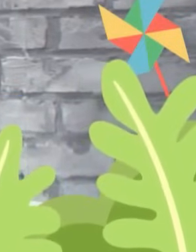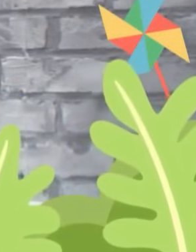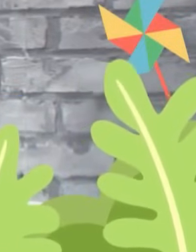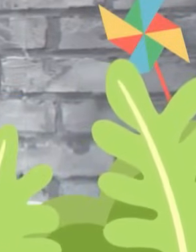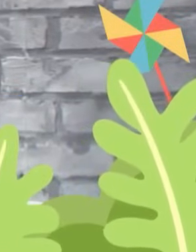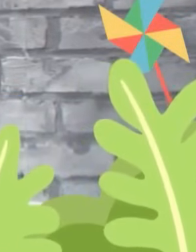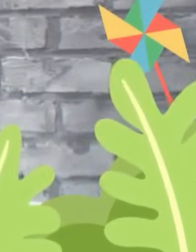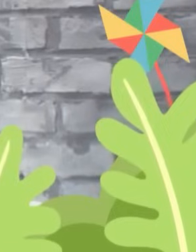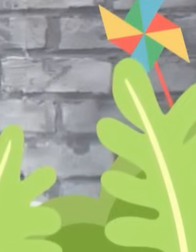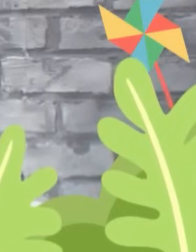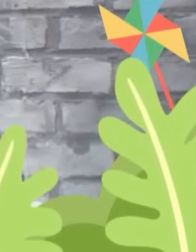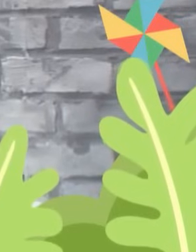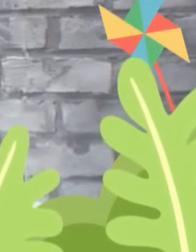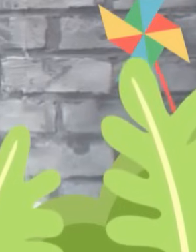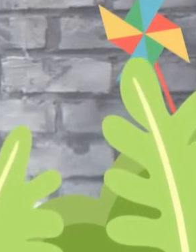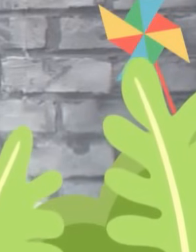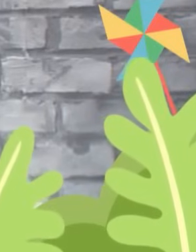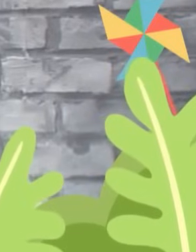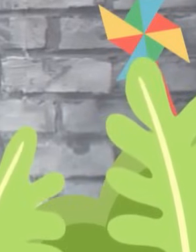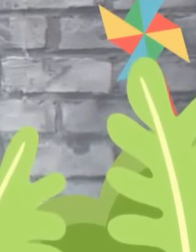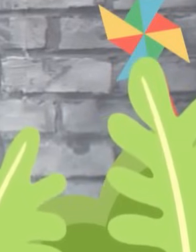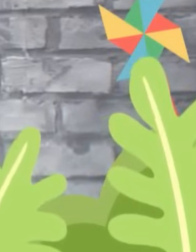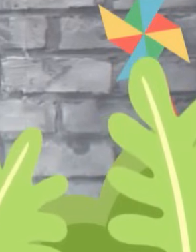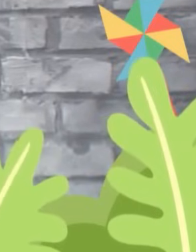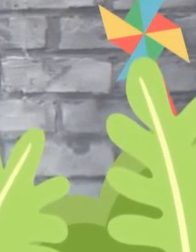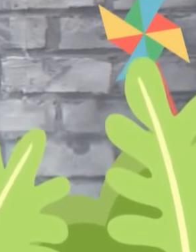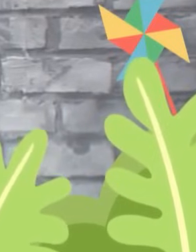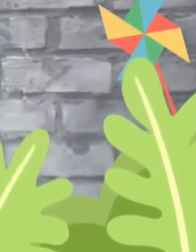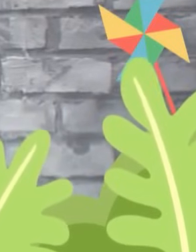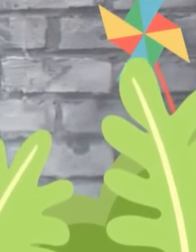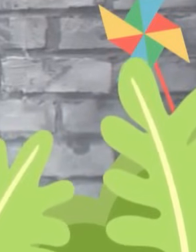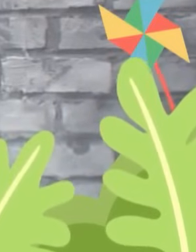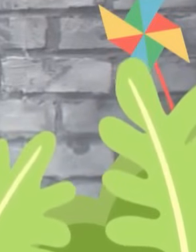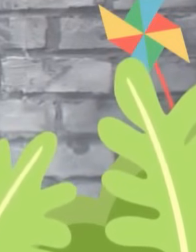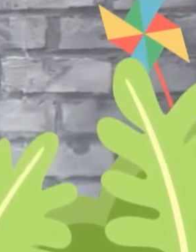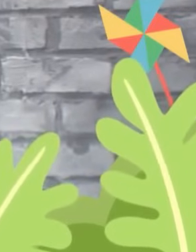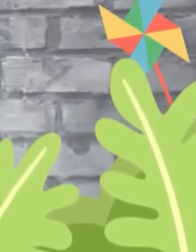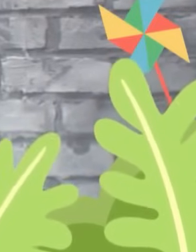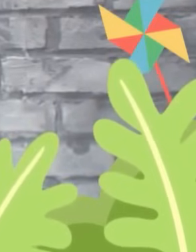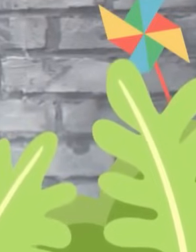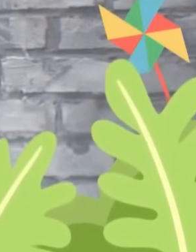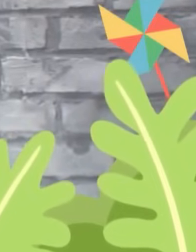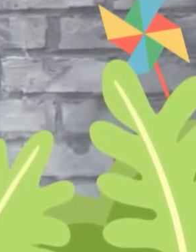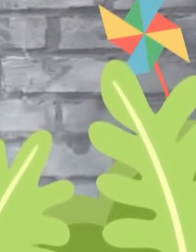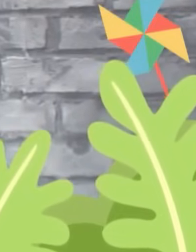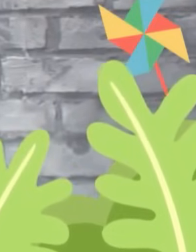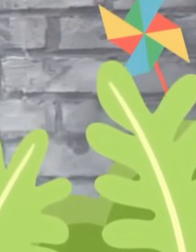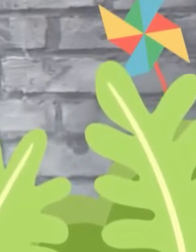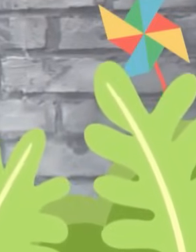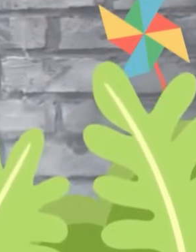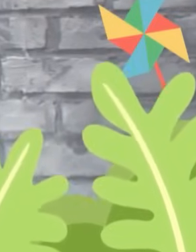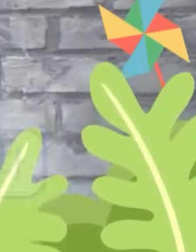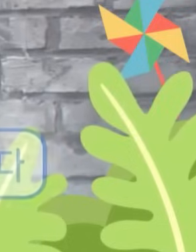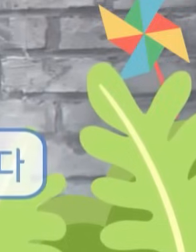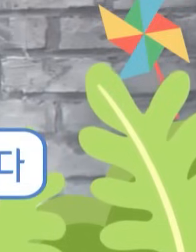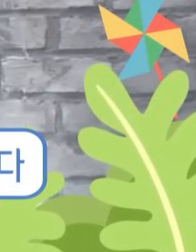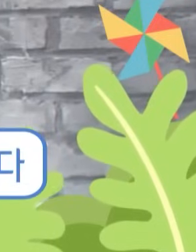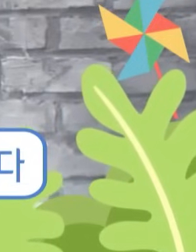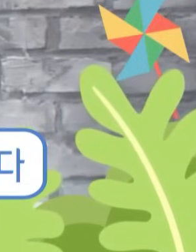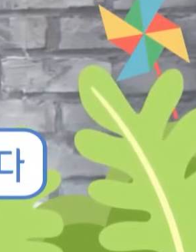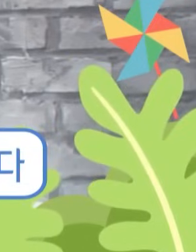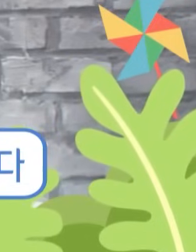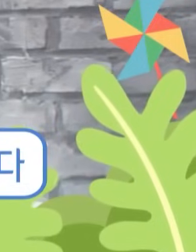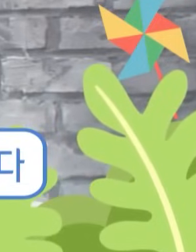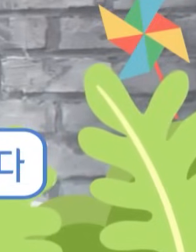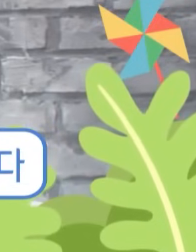예. 대한민국 엄마로서 요거는 꼭 개정돼야 할 법률이니까 여러분들 꼭 동참해 주세요. 자,